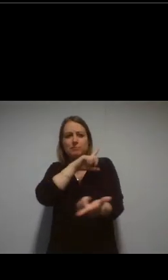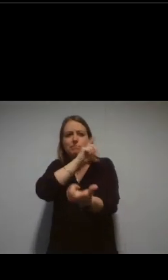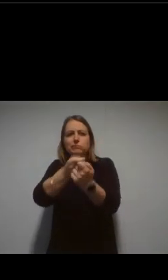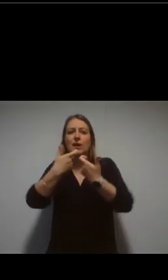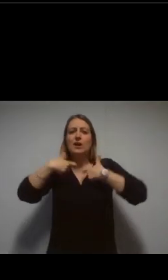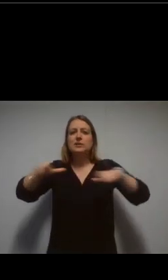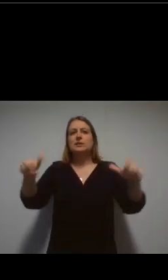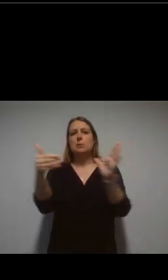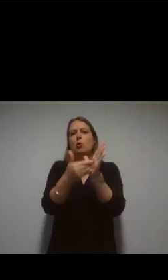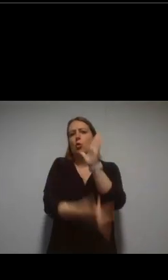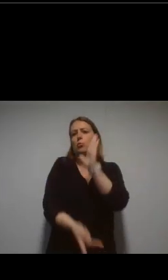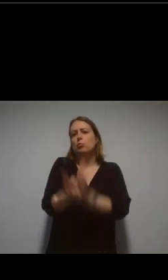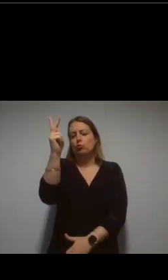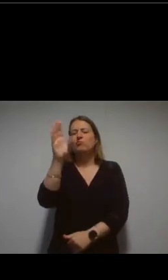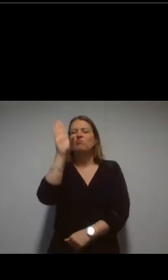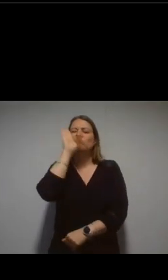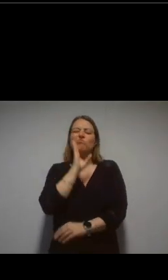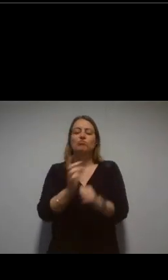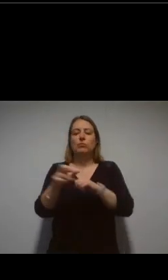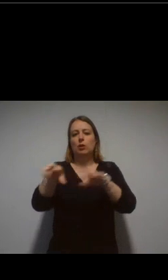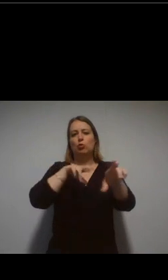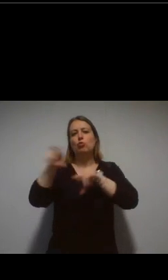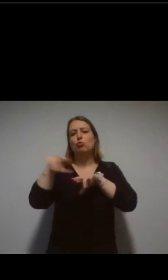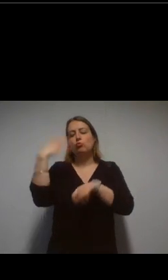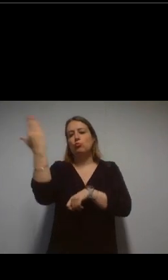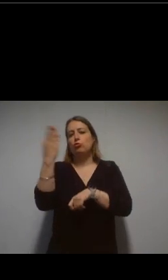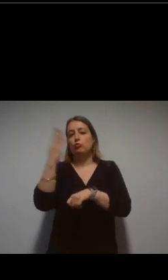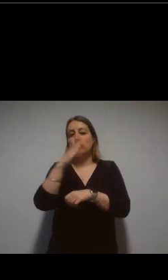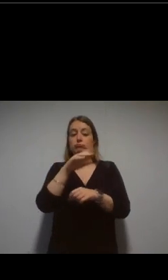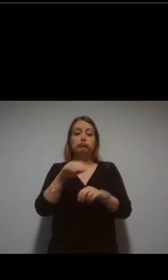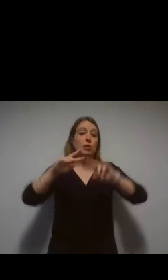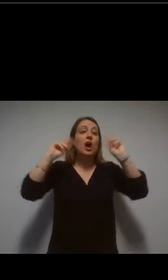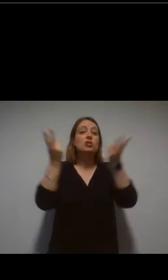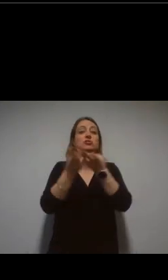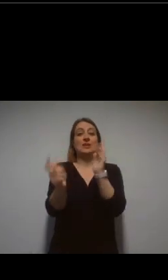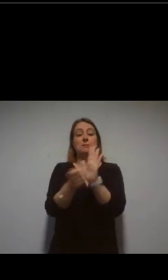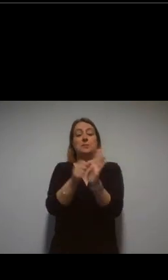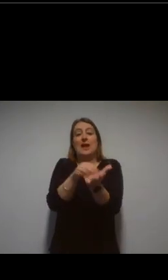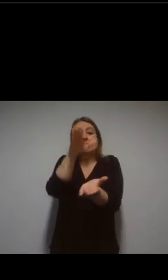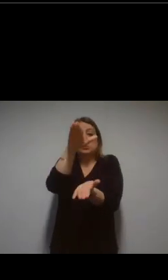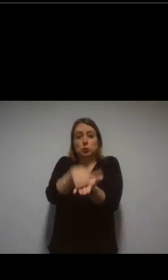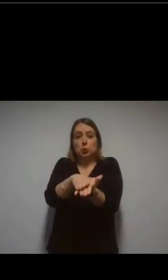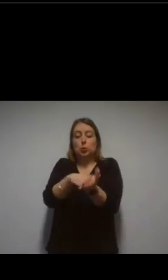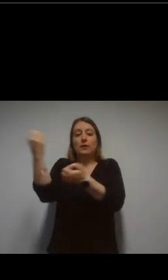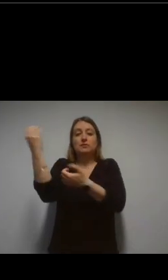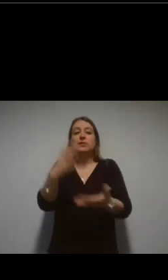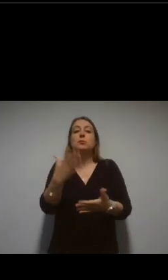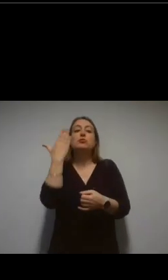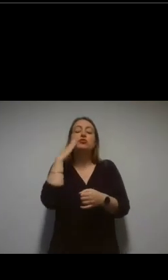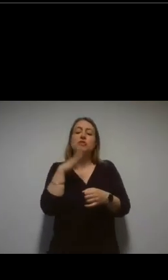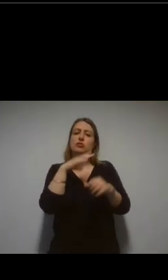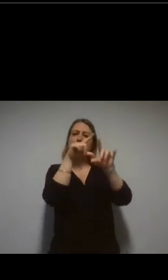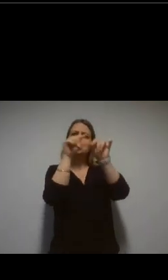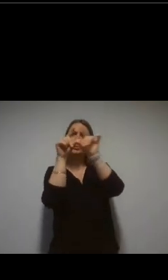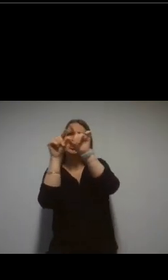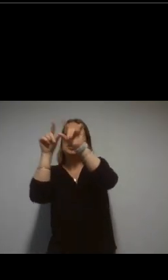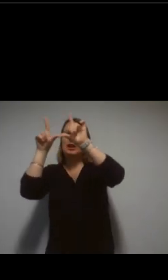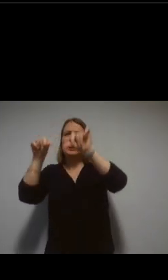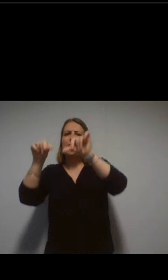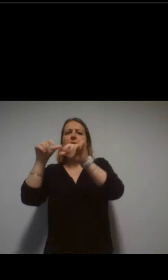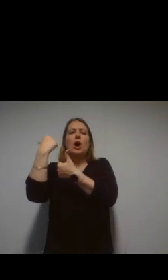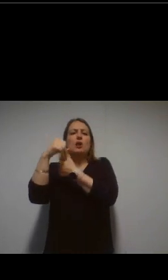accessible, n'hésitez pas à nous faire les retours. Et de façon générale, quand vous vous inscrivez à nos événements, dans la rubrique agenda, il y a toujours un contact